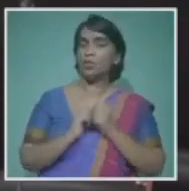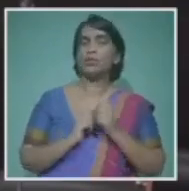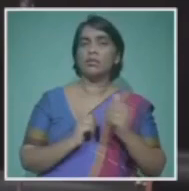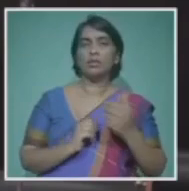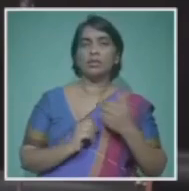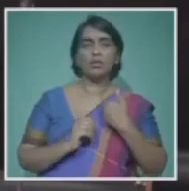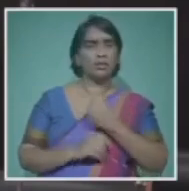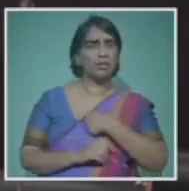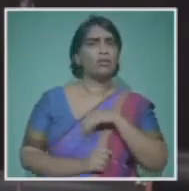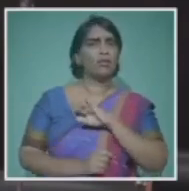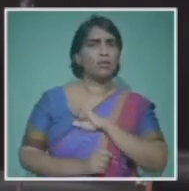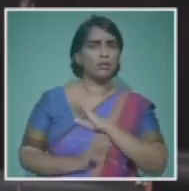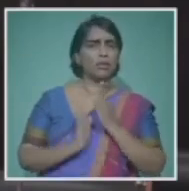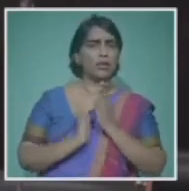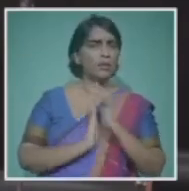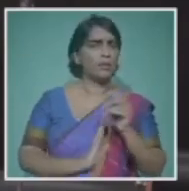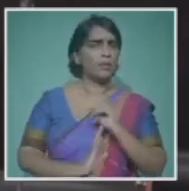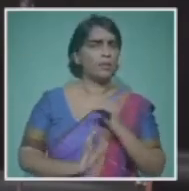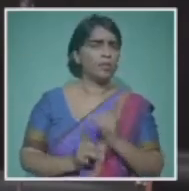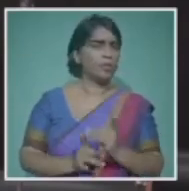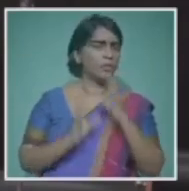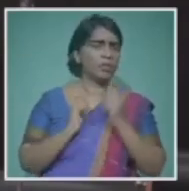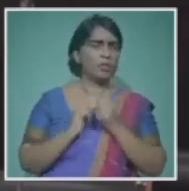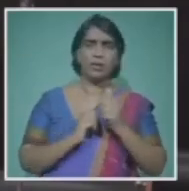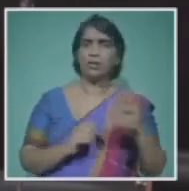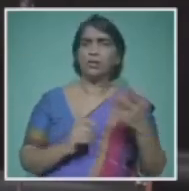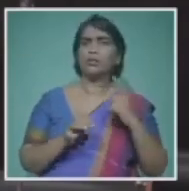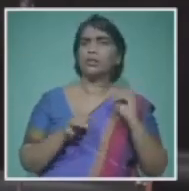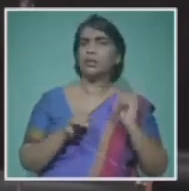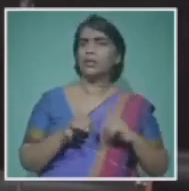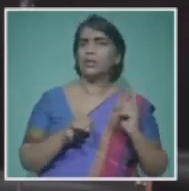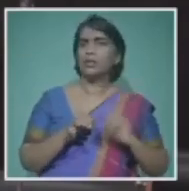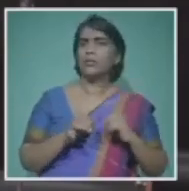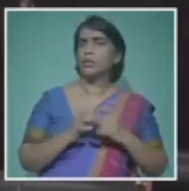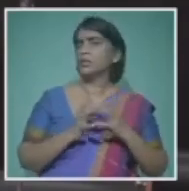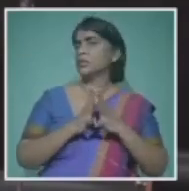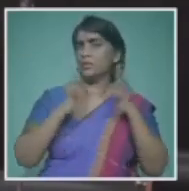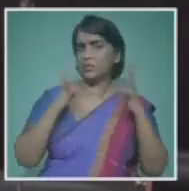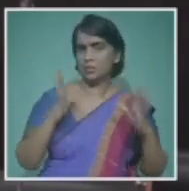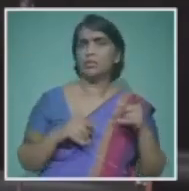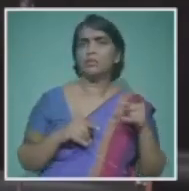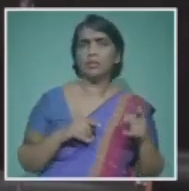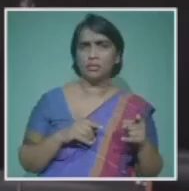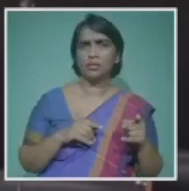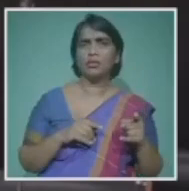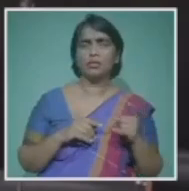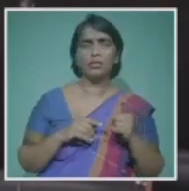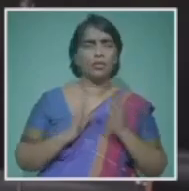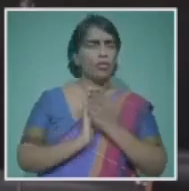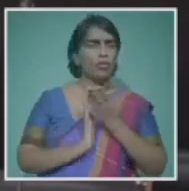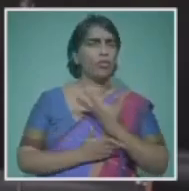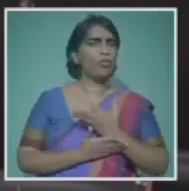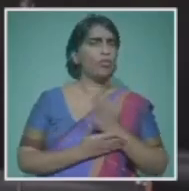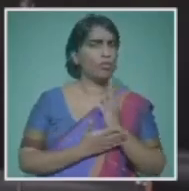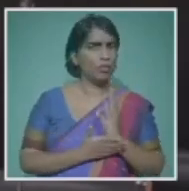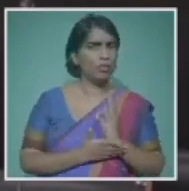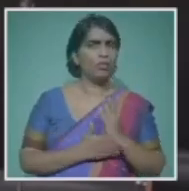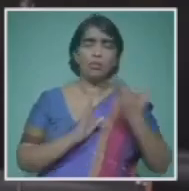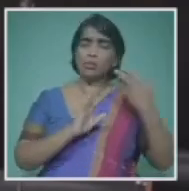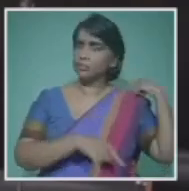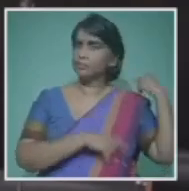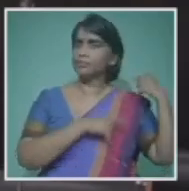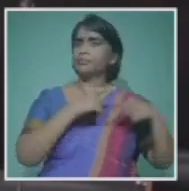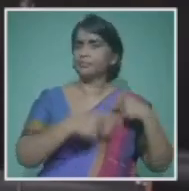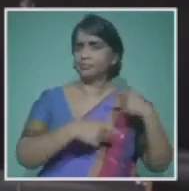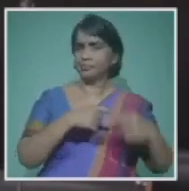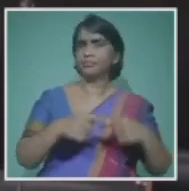අපේ සංඝයා වහන්සේ ධර්මය අනුව ක්‍රියා නොකරුවම ප්‍රශ්න ගණනාවක් මෙහි ඇති වෙනවා. ඒක බුදුරජාණන් වහන්සේ කාලින්දම සිද්ධ